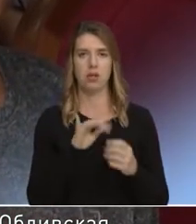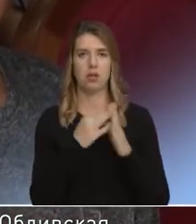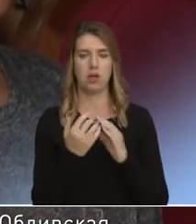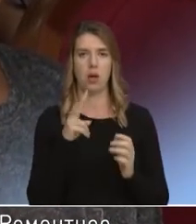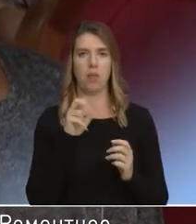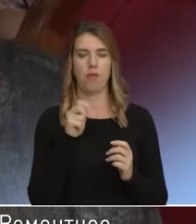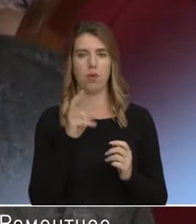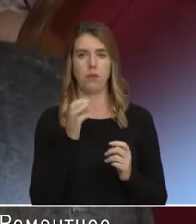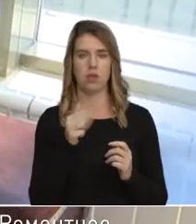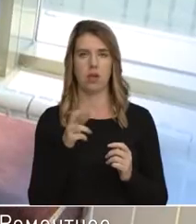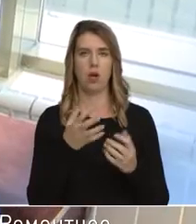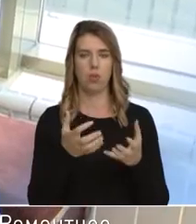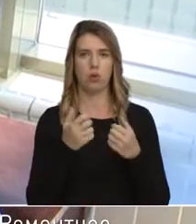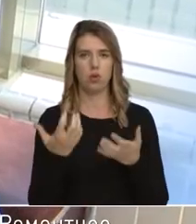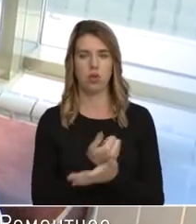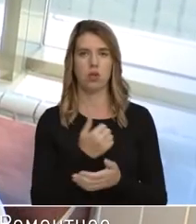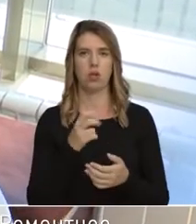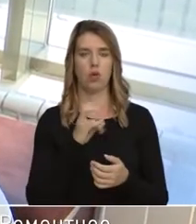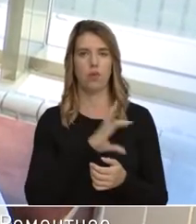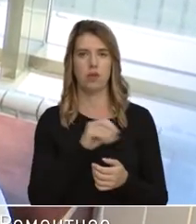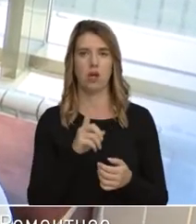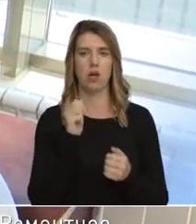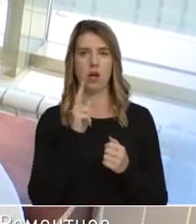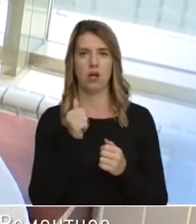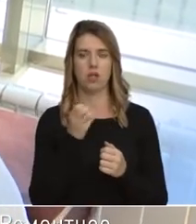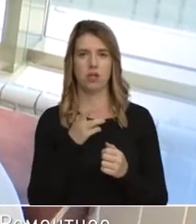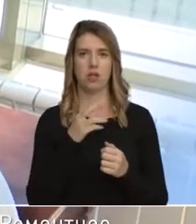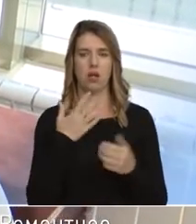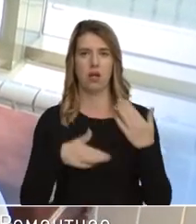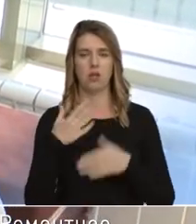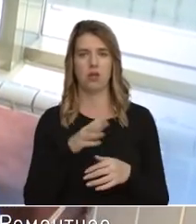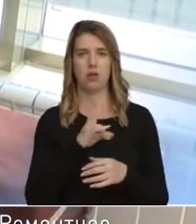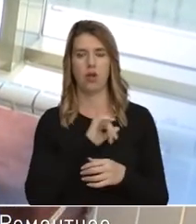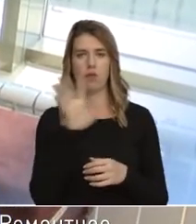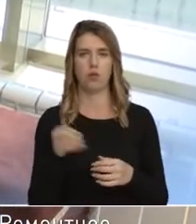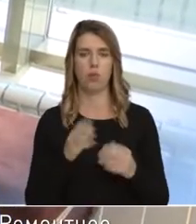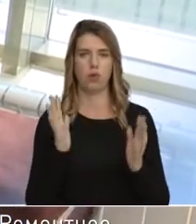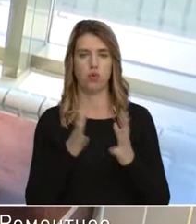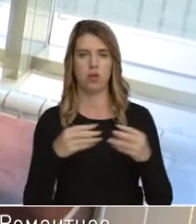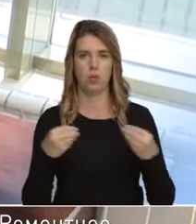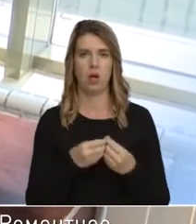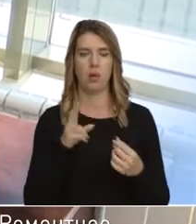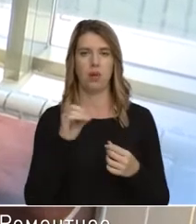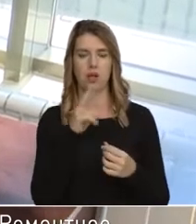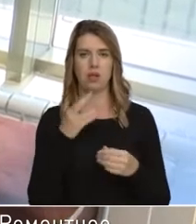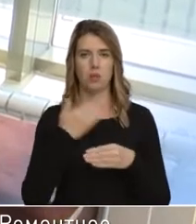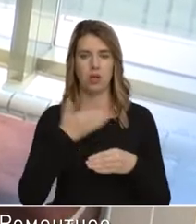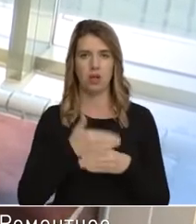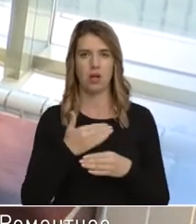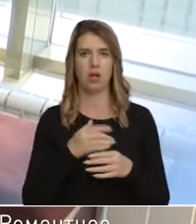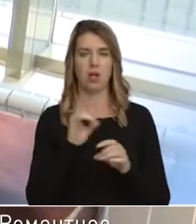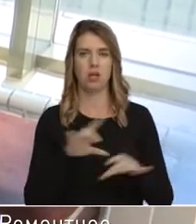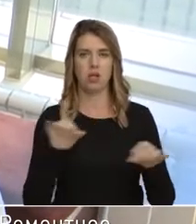села Павловка Азовского района получилось, конечно, не у всех. Но, кажется, впечатлений хватит на всю большую семью. Перед спектаклем